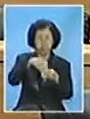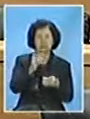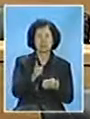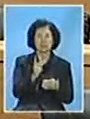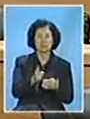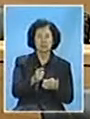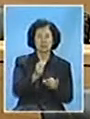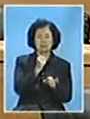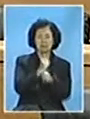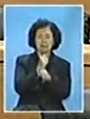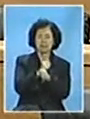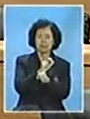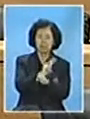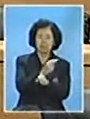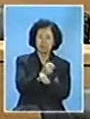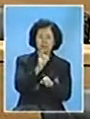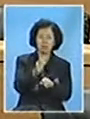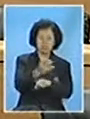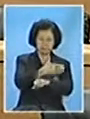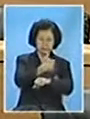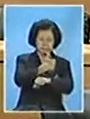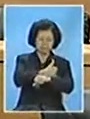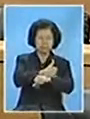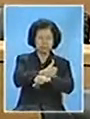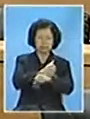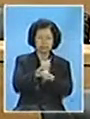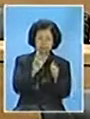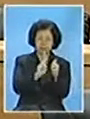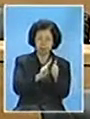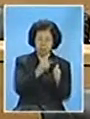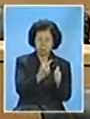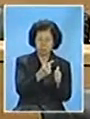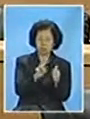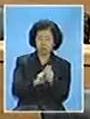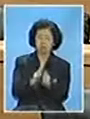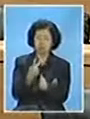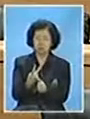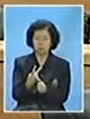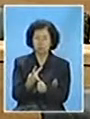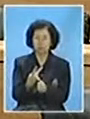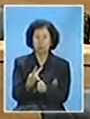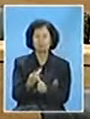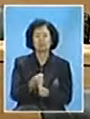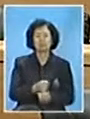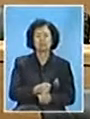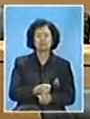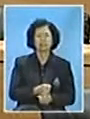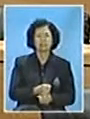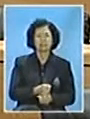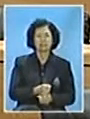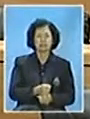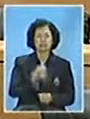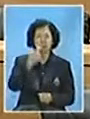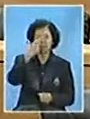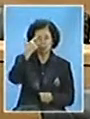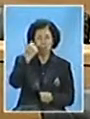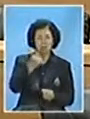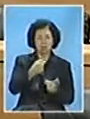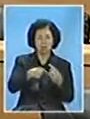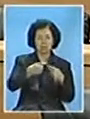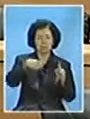จะทำหน้าที่นายกแล้วก็อุปนายกทั้งสองคนเนี่ยนะครับเพราะว่าผู้ที่มาจาก